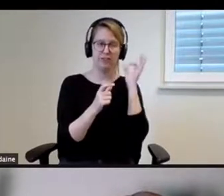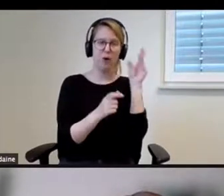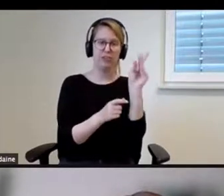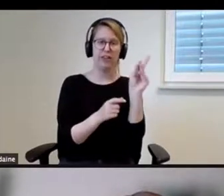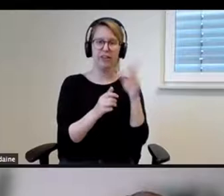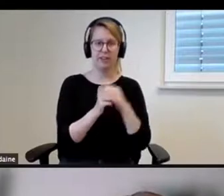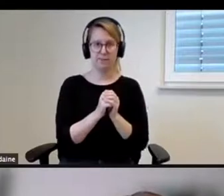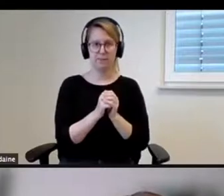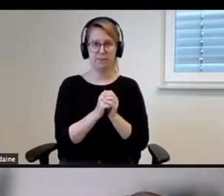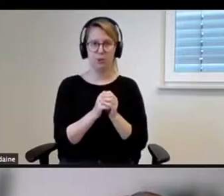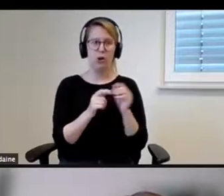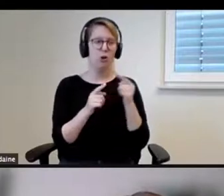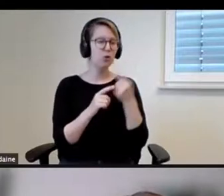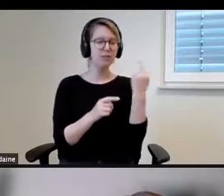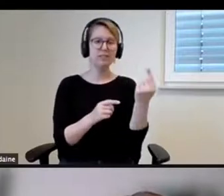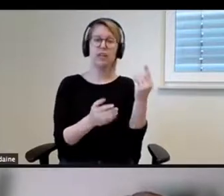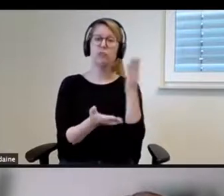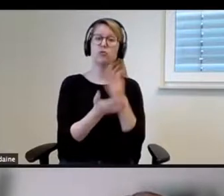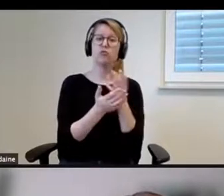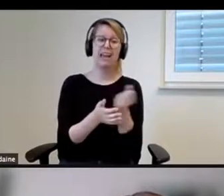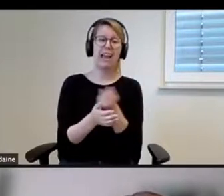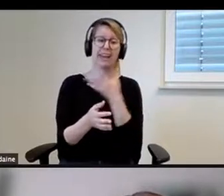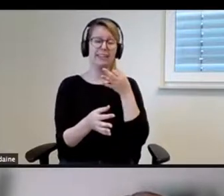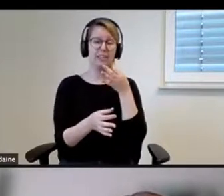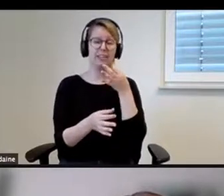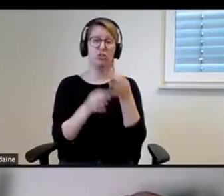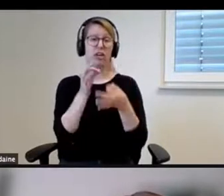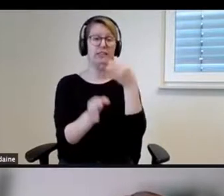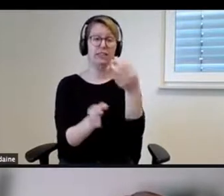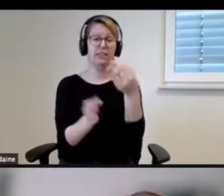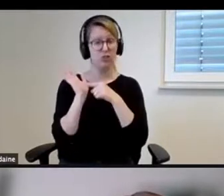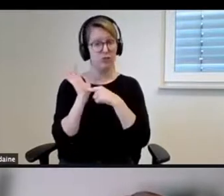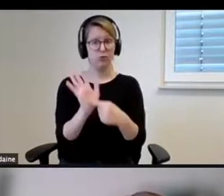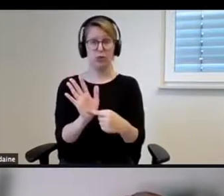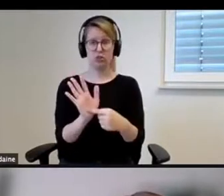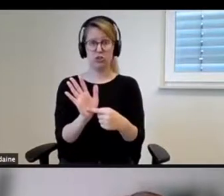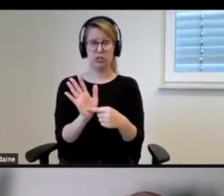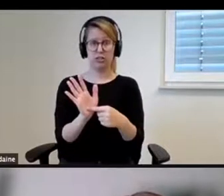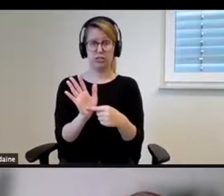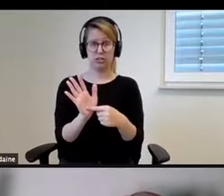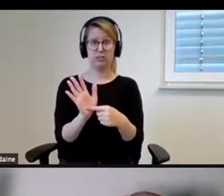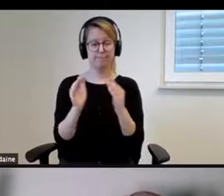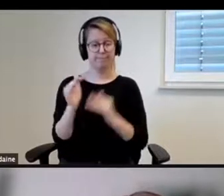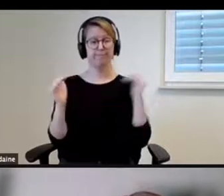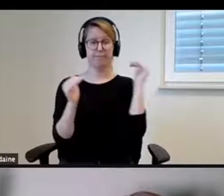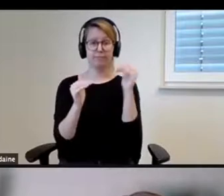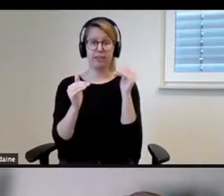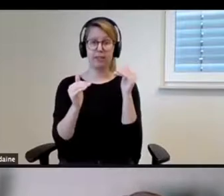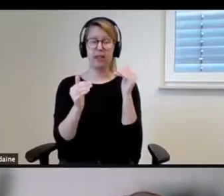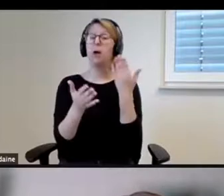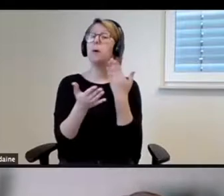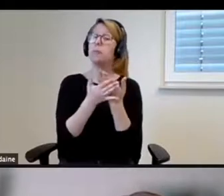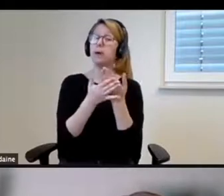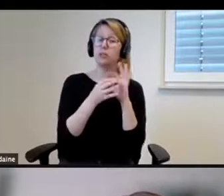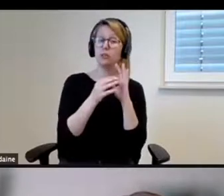stratégie d'égalité de genre, la stratégie d'égalité LGBTQ, et la stratégie